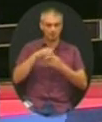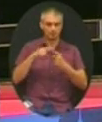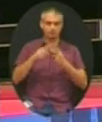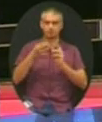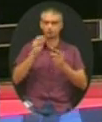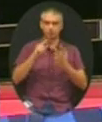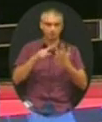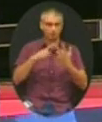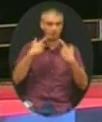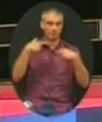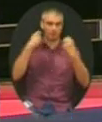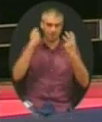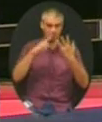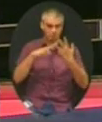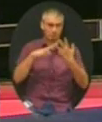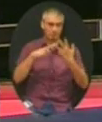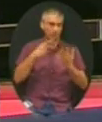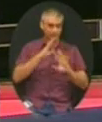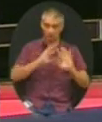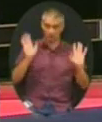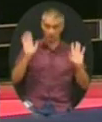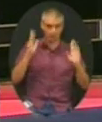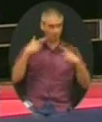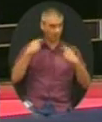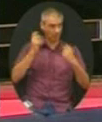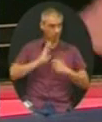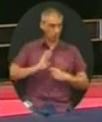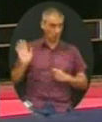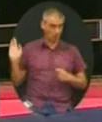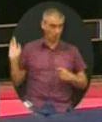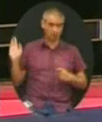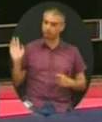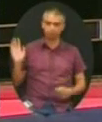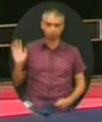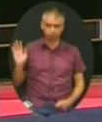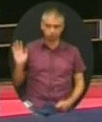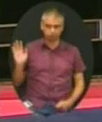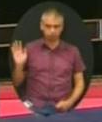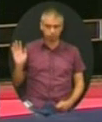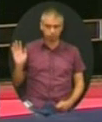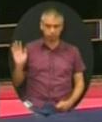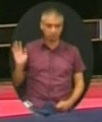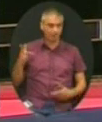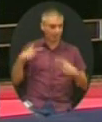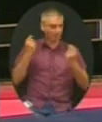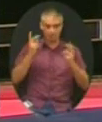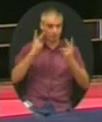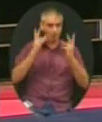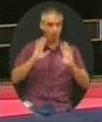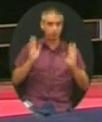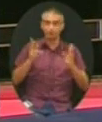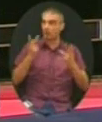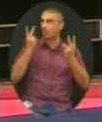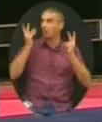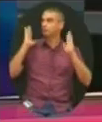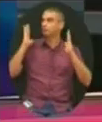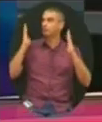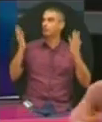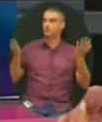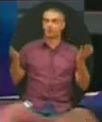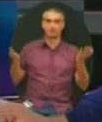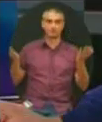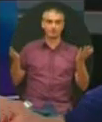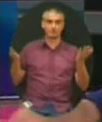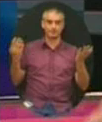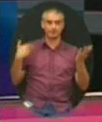משפט, חינוך. וזהו? ותרבותי לא? פחות או יותר וזהו. לא, תרבותי לא, לא. התרבות שלנו לא חשובה בעיניך? חשובה מאוד. נגיד,